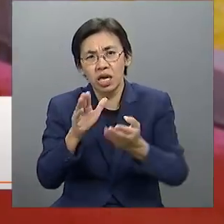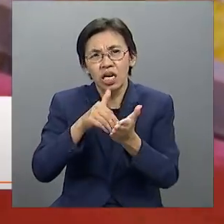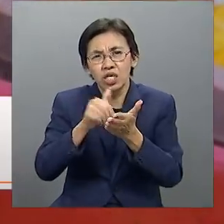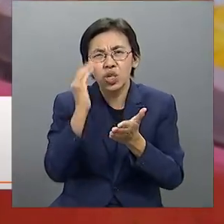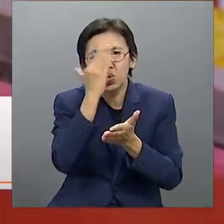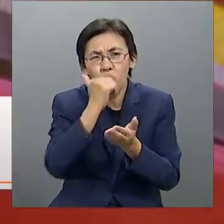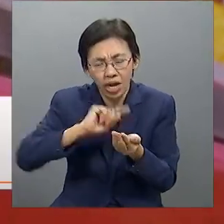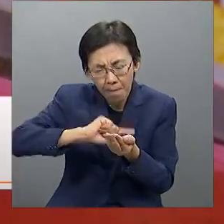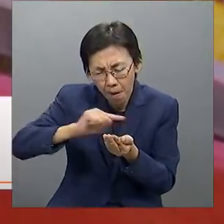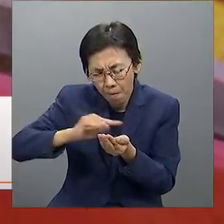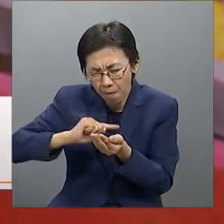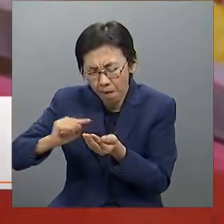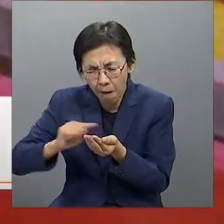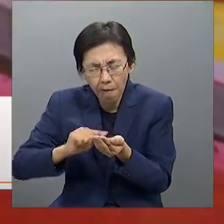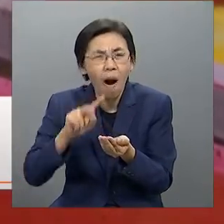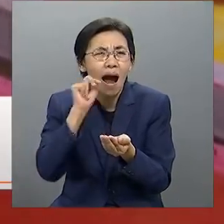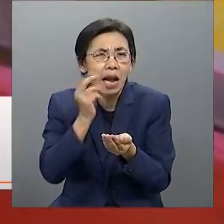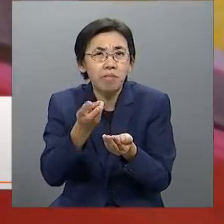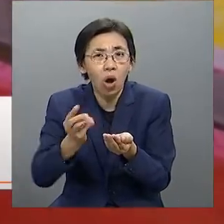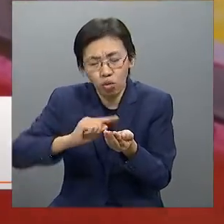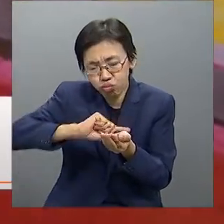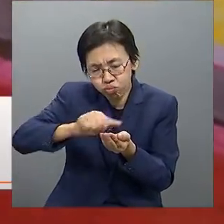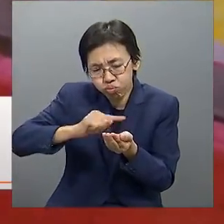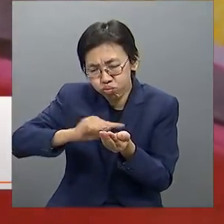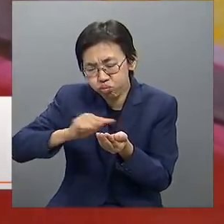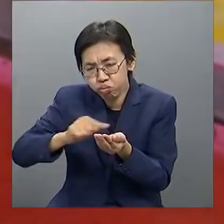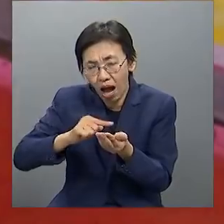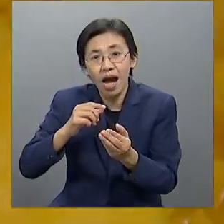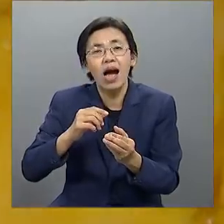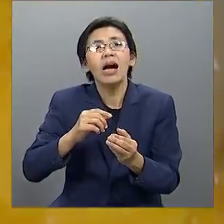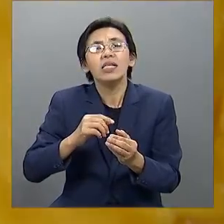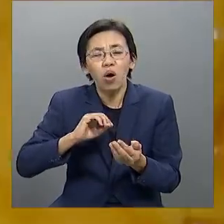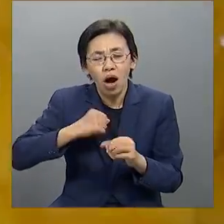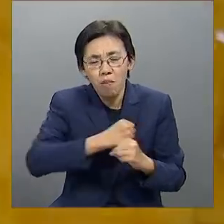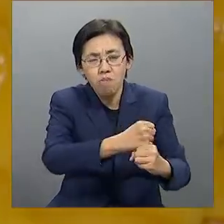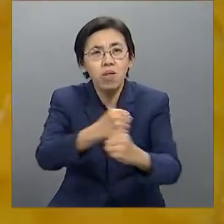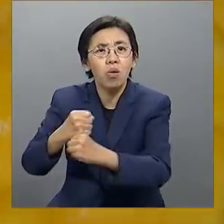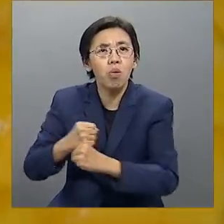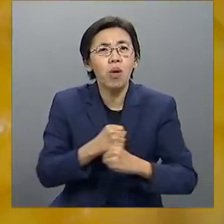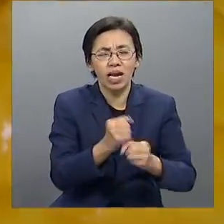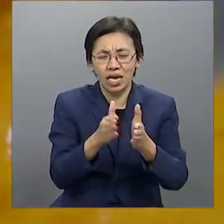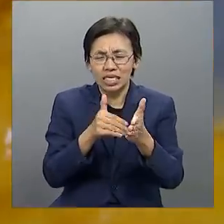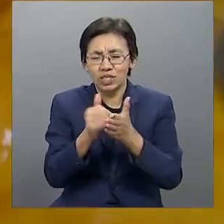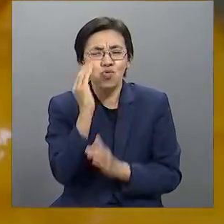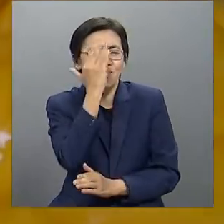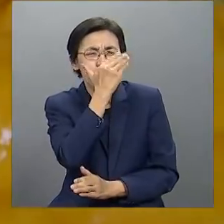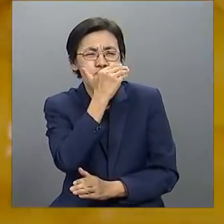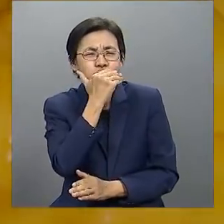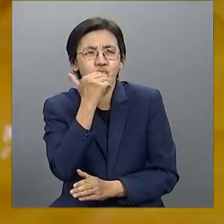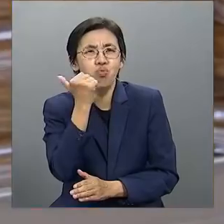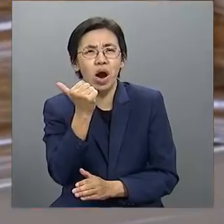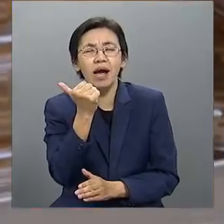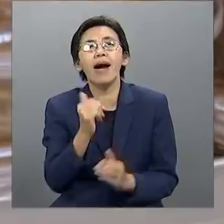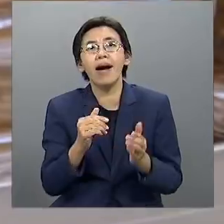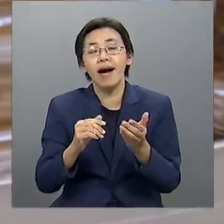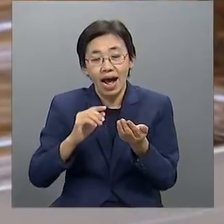อะแต่มีน้ำน้อยเมื่อนำมาทำส้มแผ่นจะมีสีเหลืองทองโดยไม่ต้องแต่งสีค่ะวิธีการทำนะคะปอกนำแต่เนื้อนำไปกวน